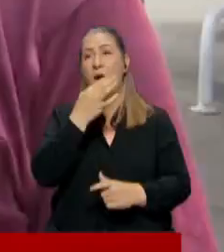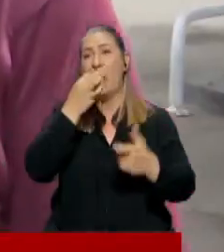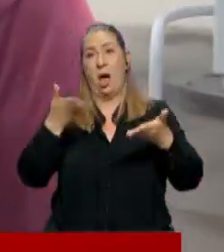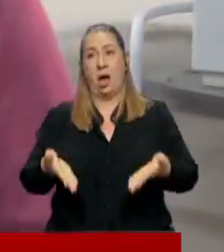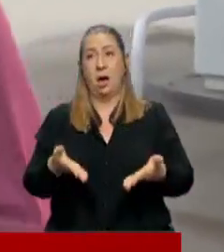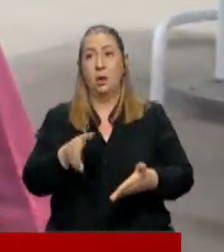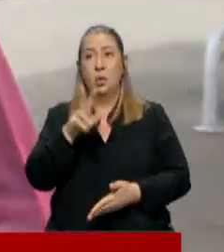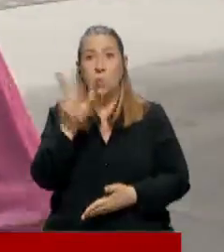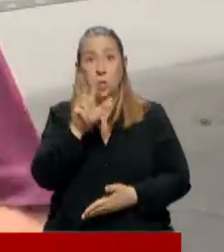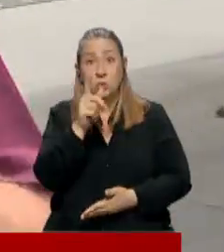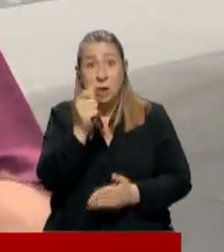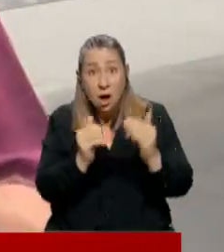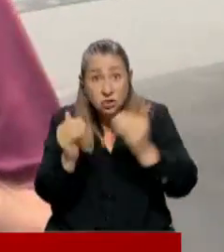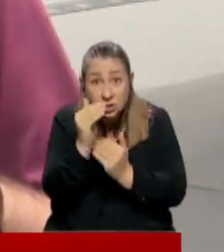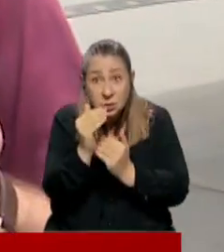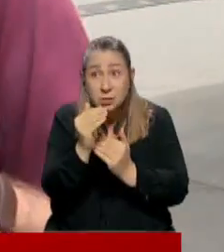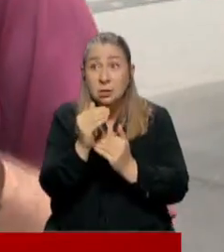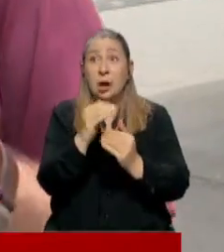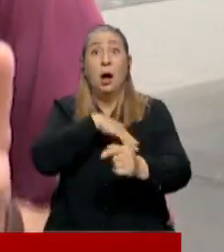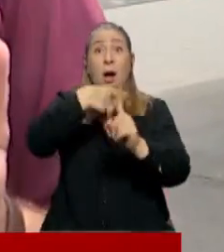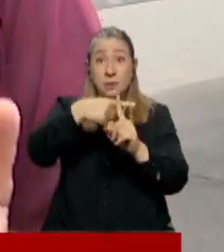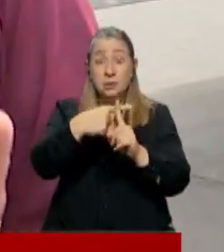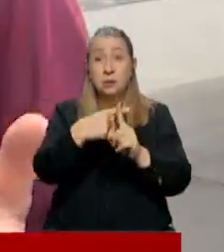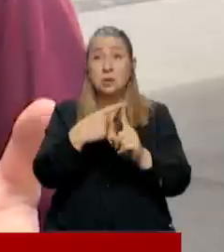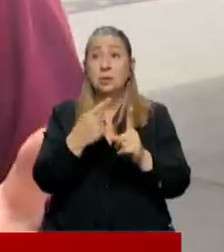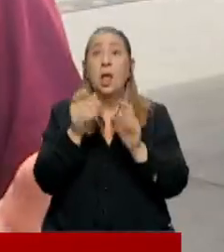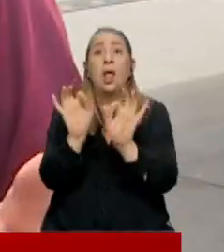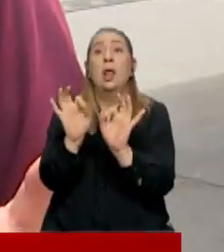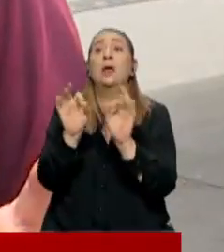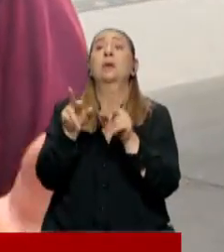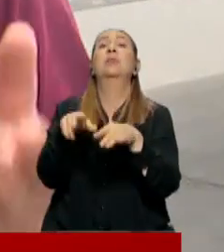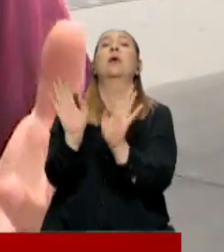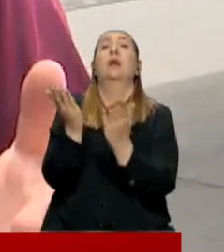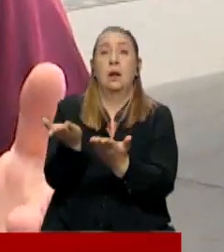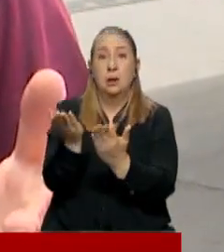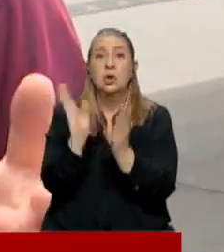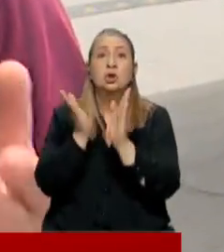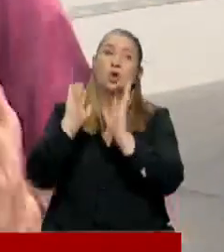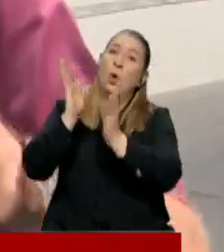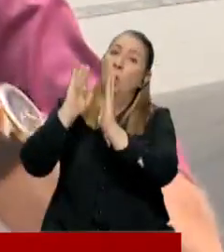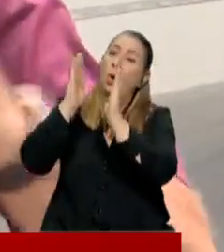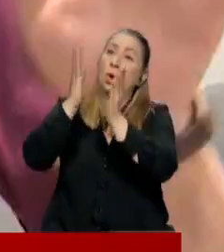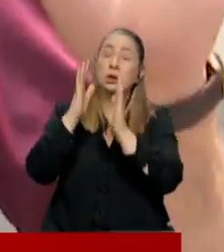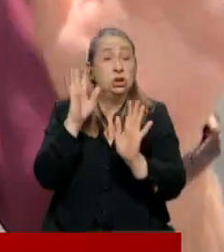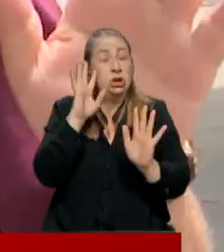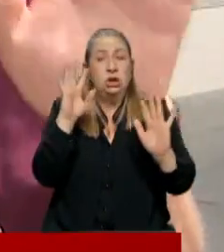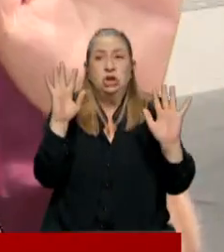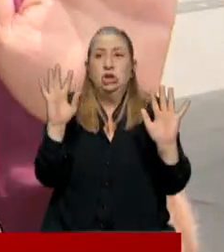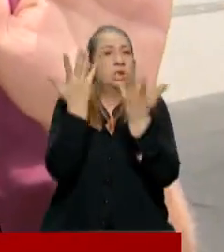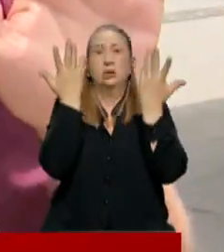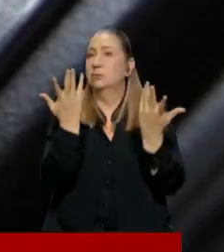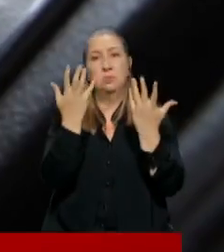Ankara. 30 lirayı aştı. Bir de yerinde de duracağı belli değil. Nereye kadar gidecek şaşkın bir